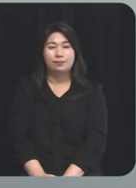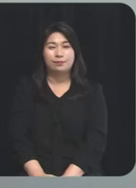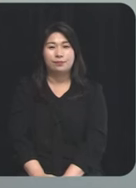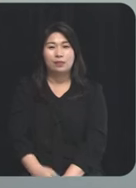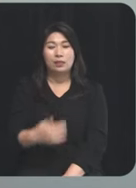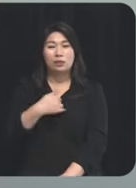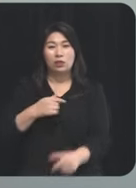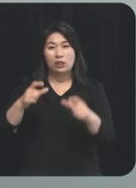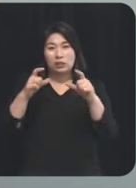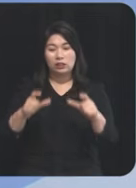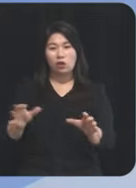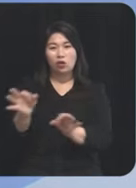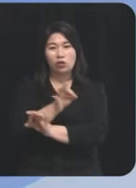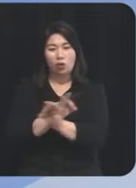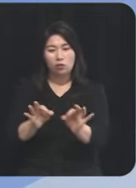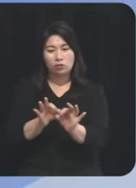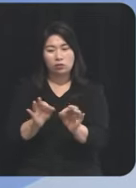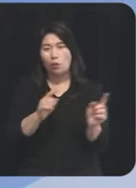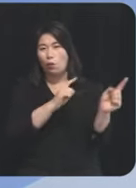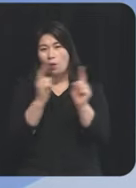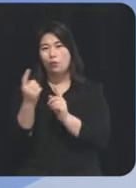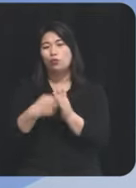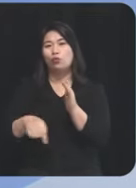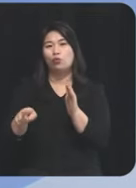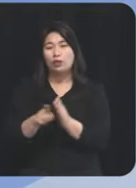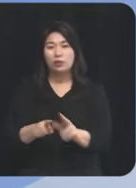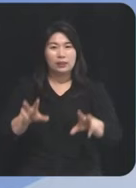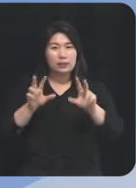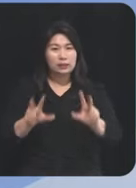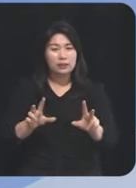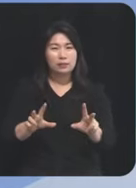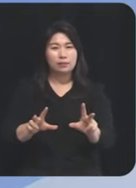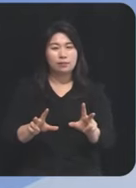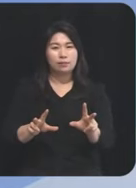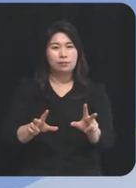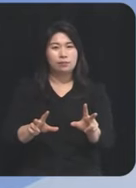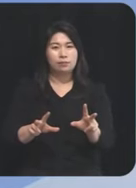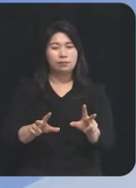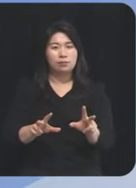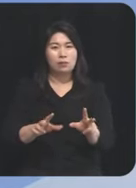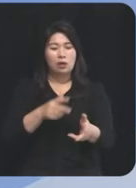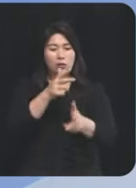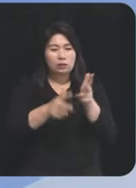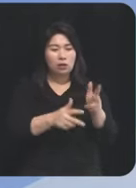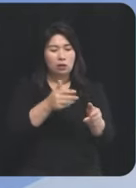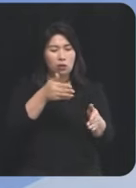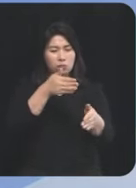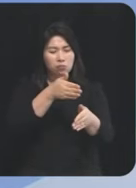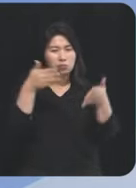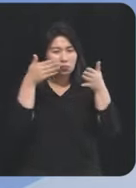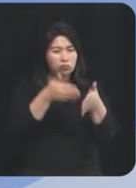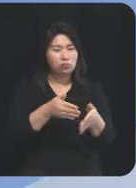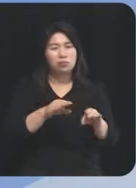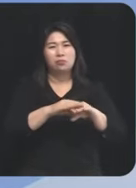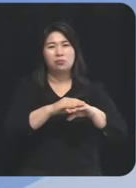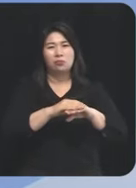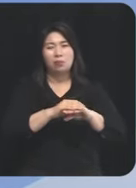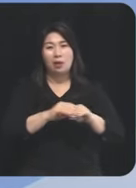저는 지역경제를 살려내기 위해서는 지금의 산업구조의 편중 이것을 극복해야 된다고 봅니다.